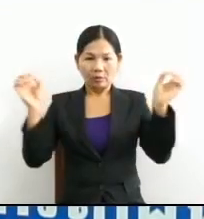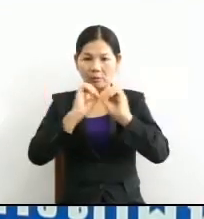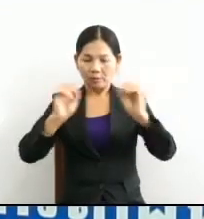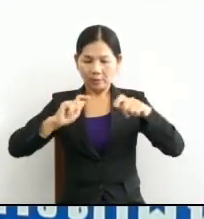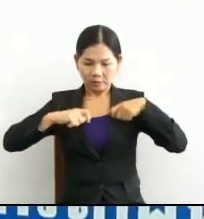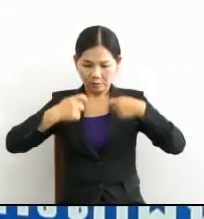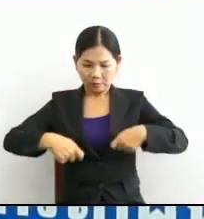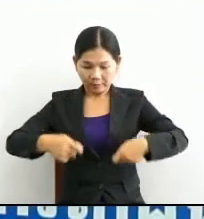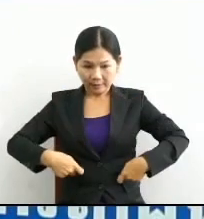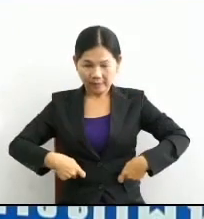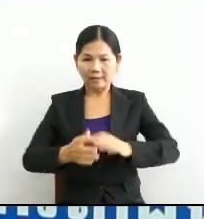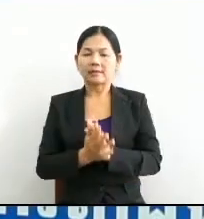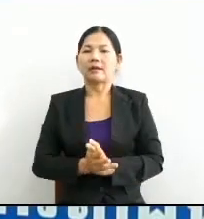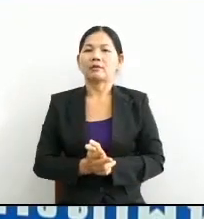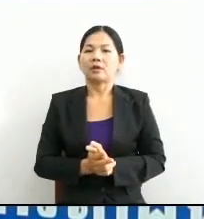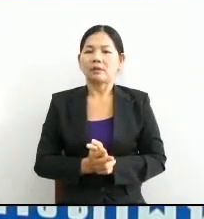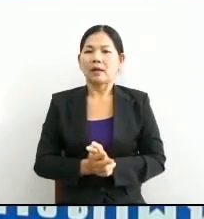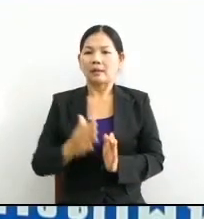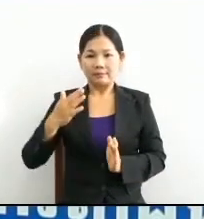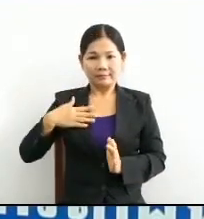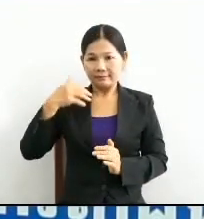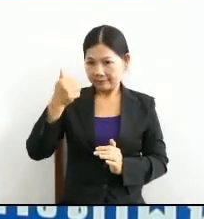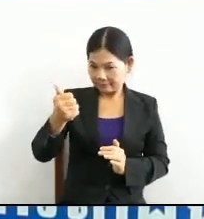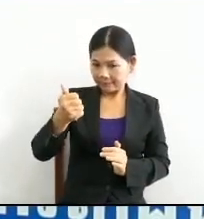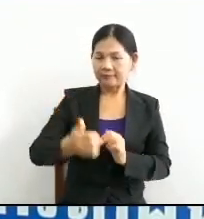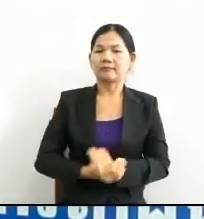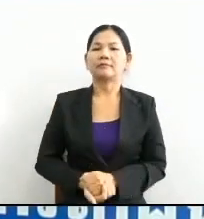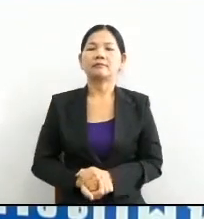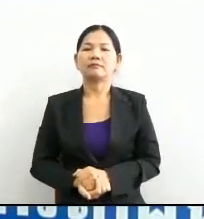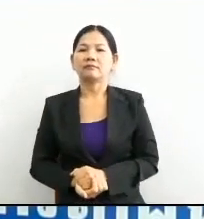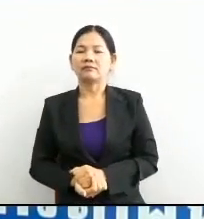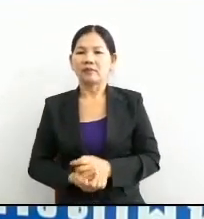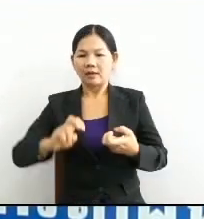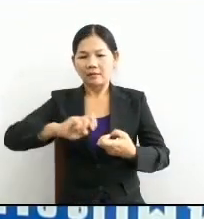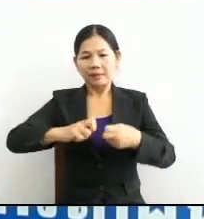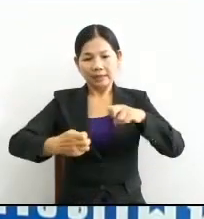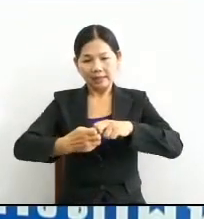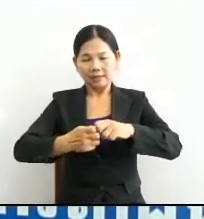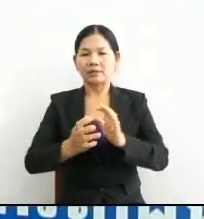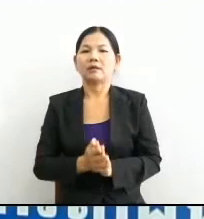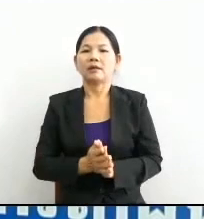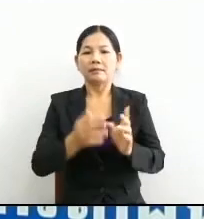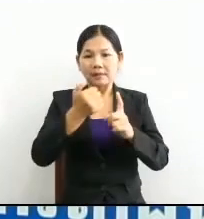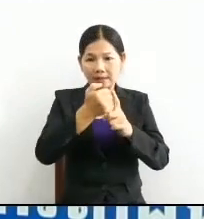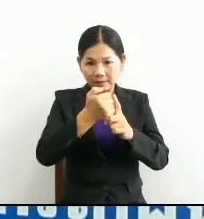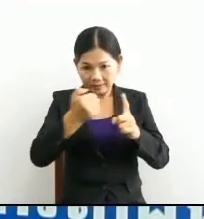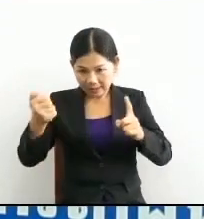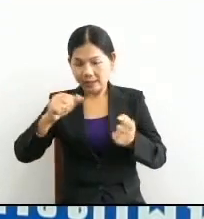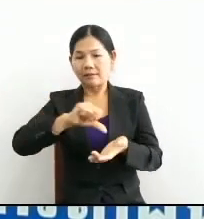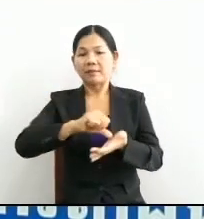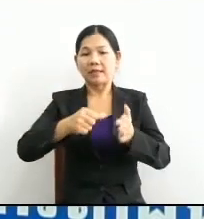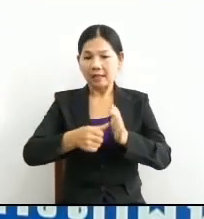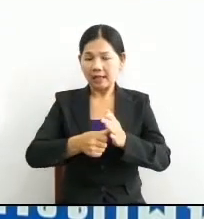miền rốt sạch cái đầy sóc sập bài chà bá nhà hà thân ạ biết chi niếm miếng